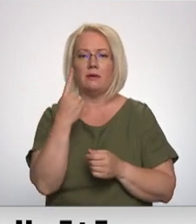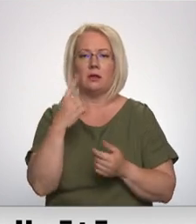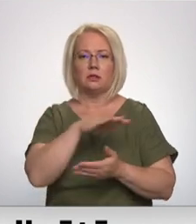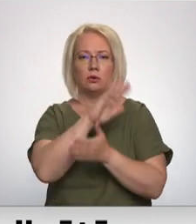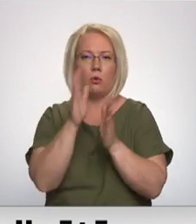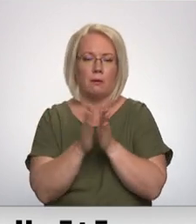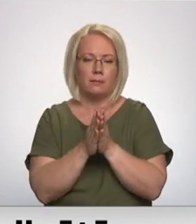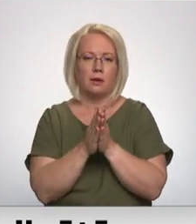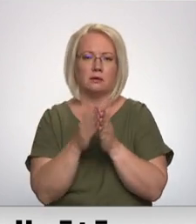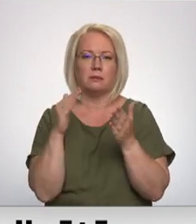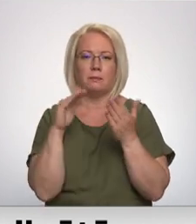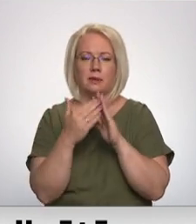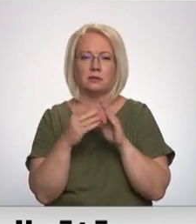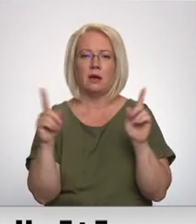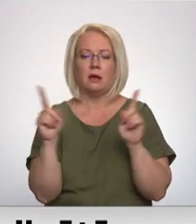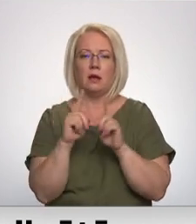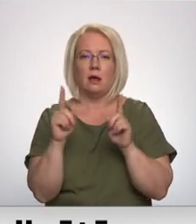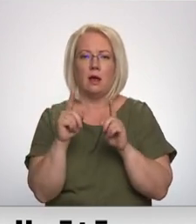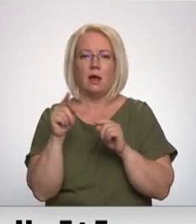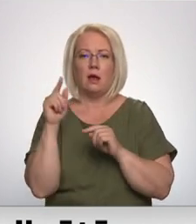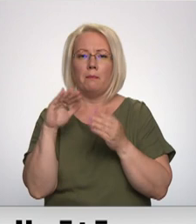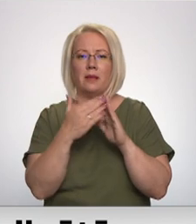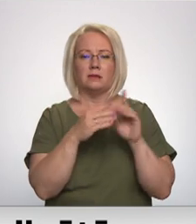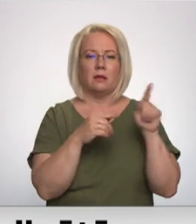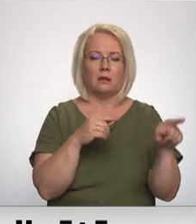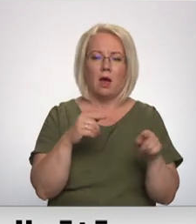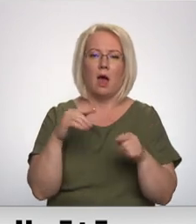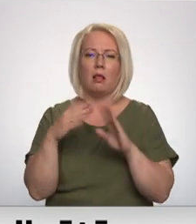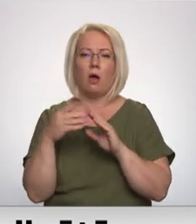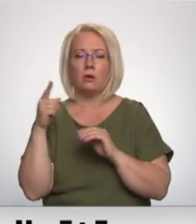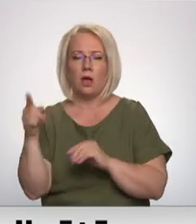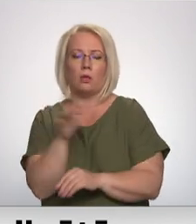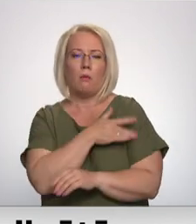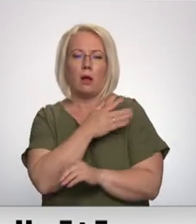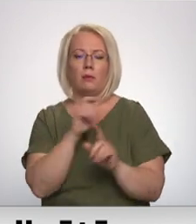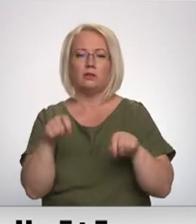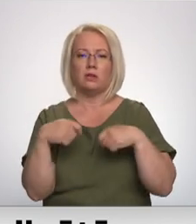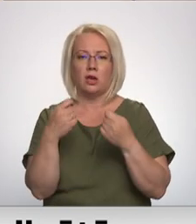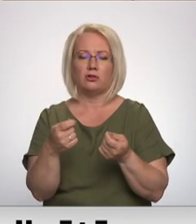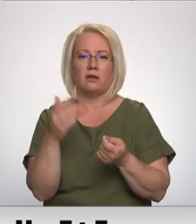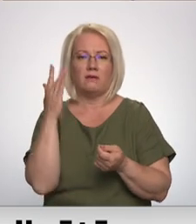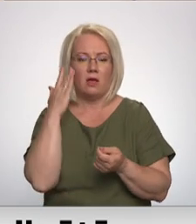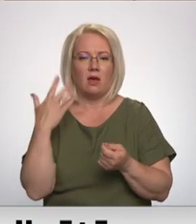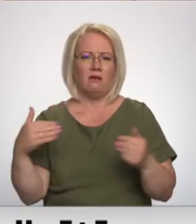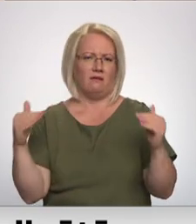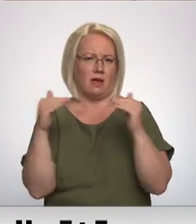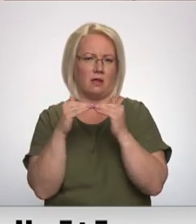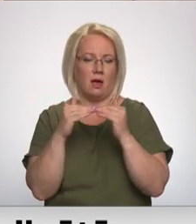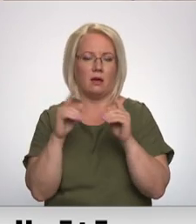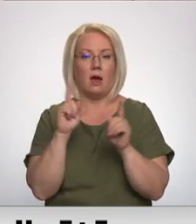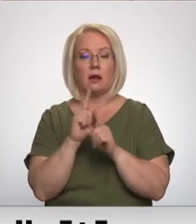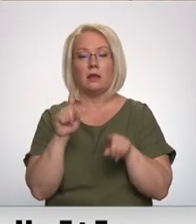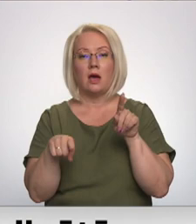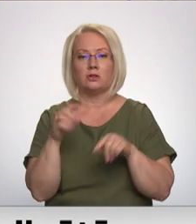tāds, pilsētā ir tā un laukums ir tā, tad no pakalpojumu sniegšanas viedokļa visur ir vienādi. Esot arī dažas